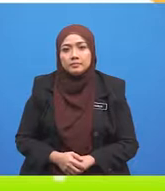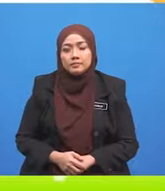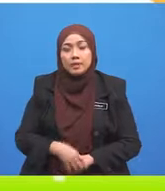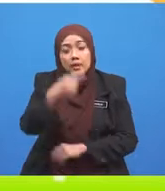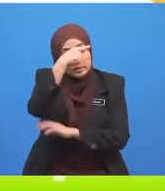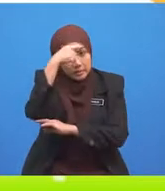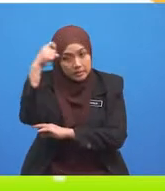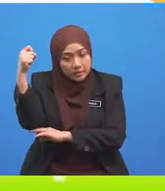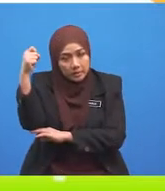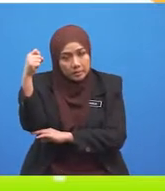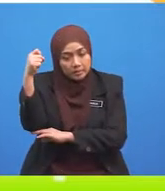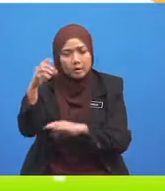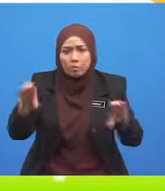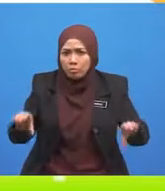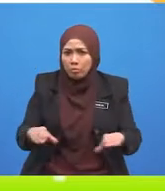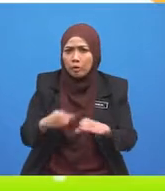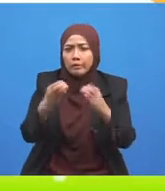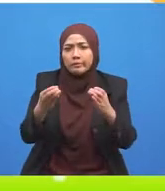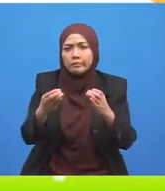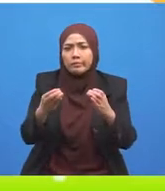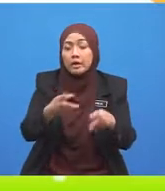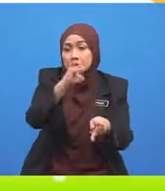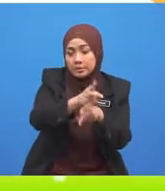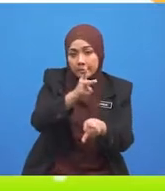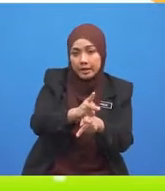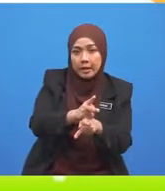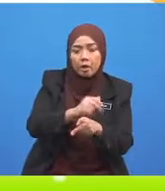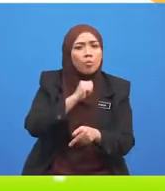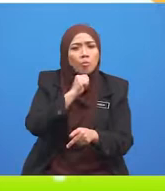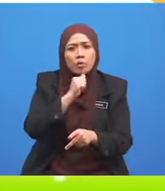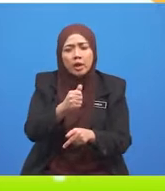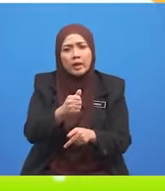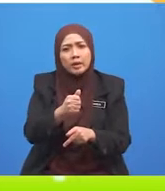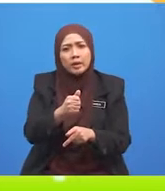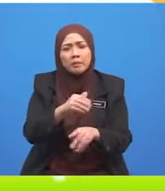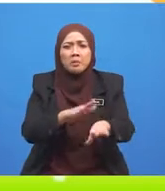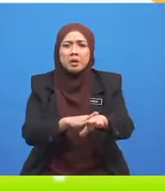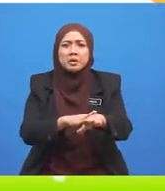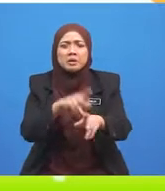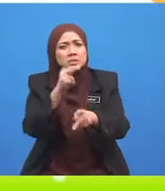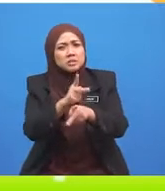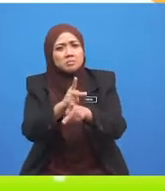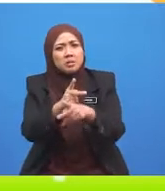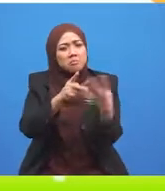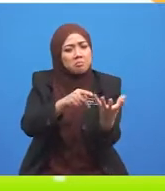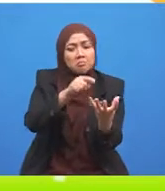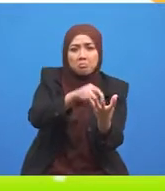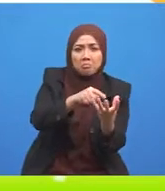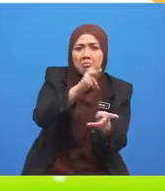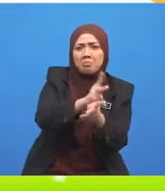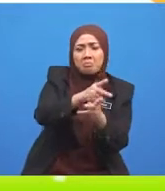Ini kerana membuat simpanan ini bukan saja tertumpu kepada simpanan di dalam